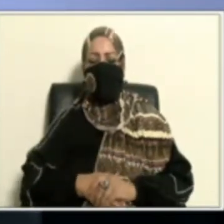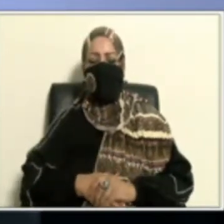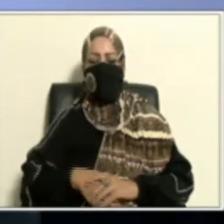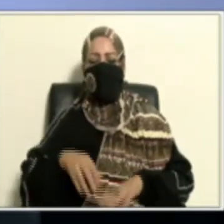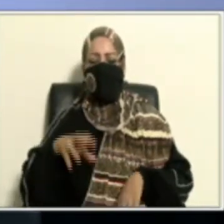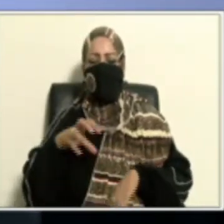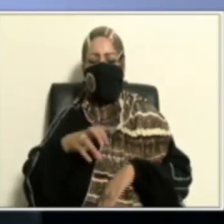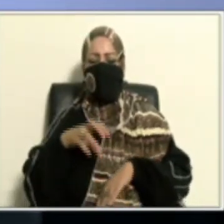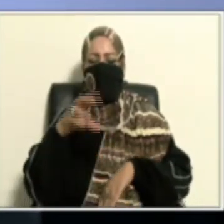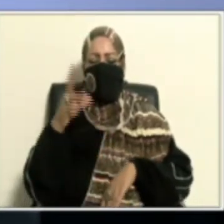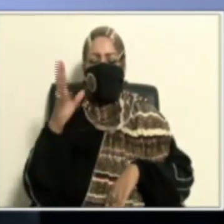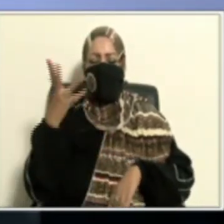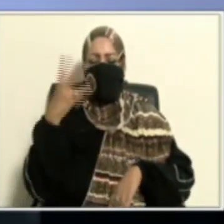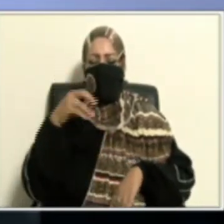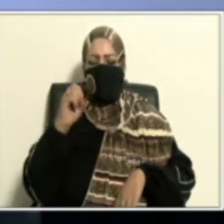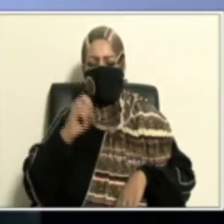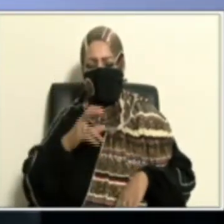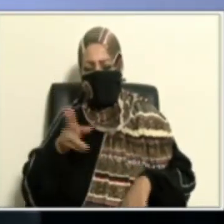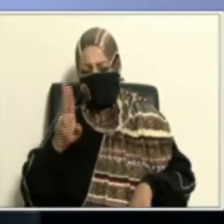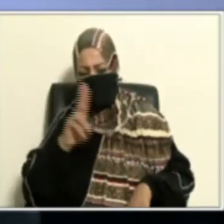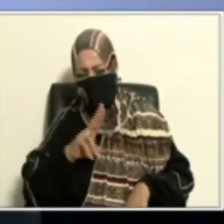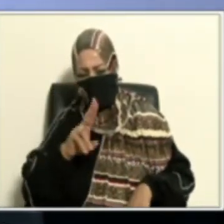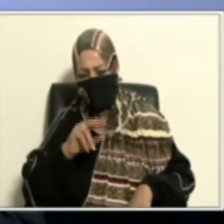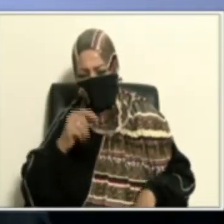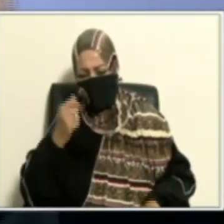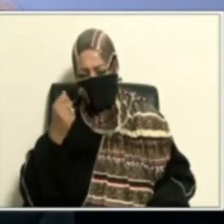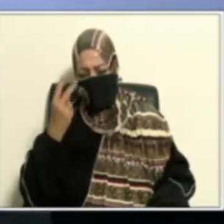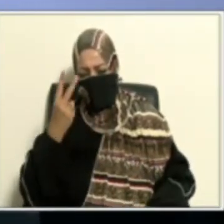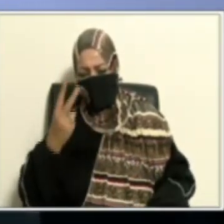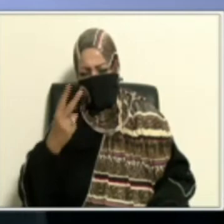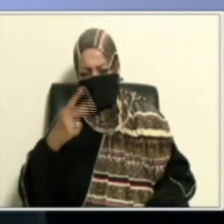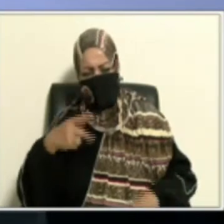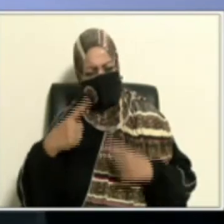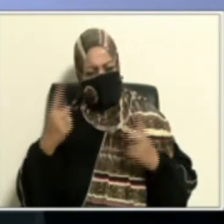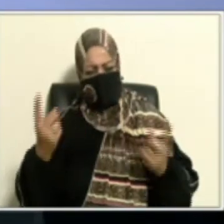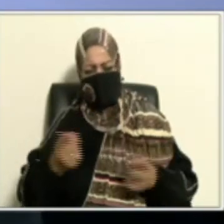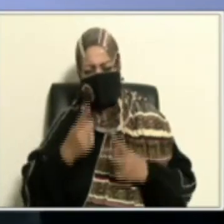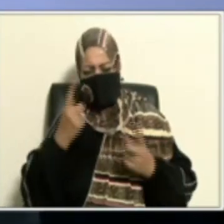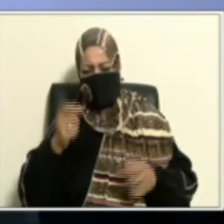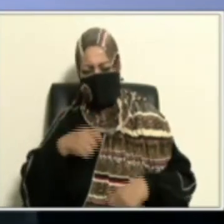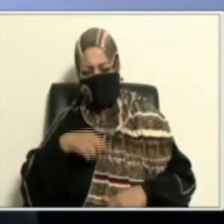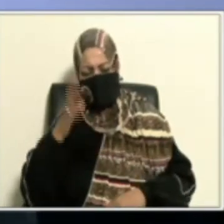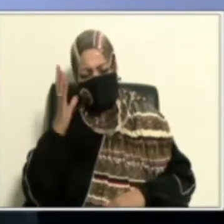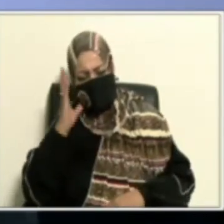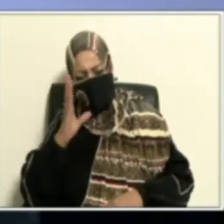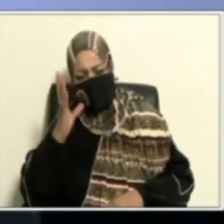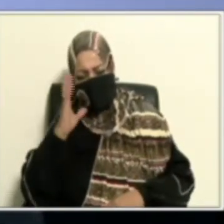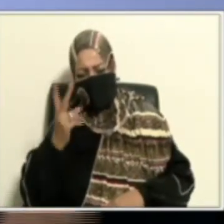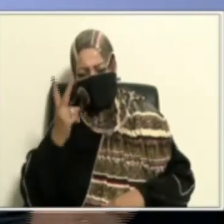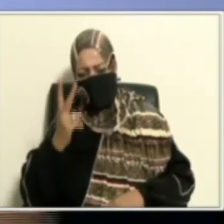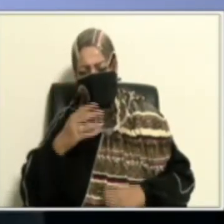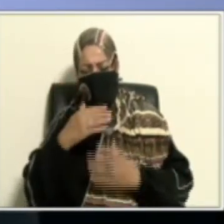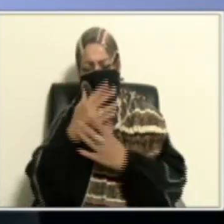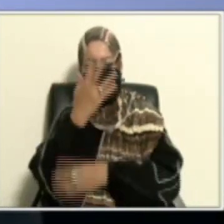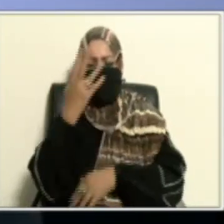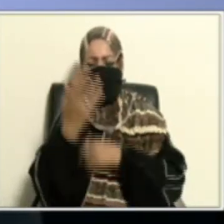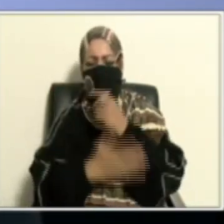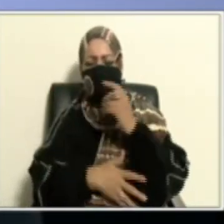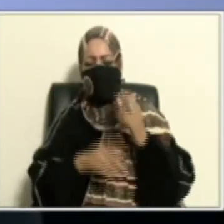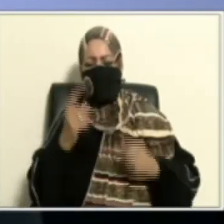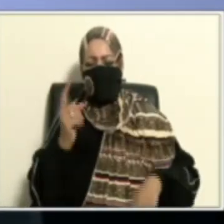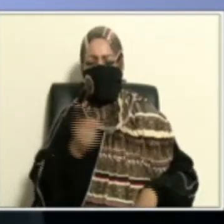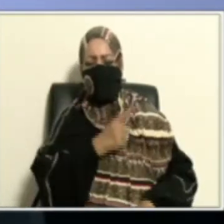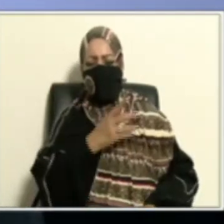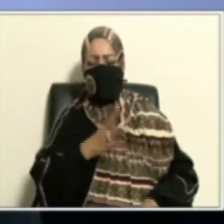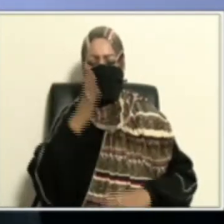عن النبي صلى الله عليه وسلم في غزوة الأحزاب، إن صلى 4 صلوات بوضوء واحد من الظهر إلى العشاء.